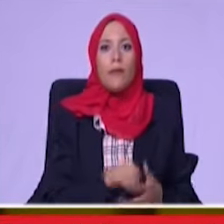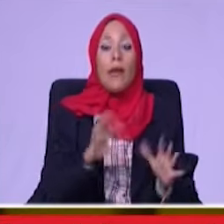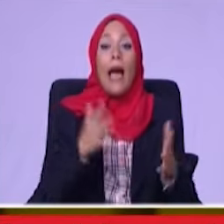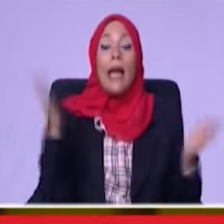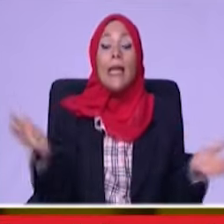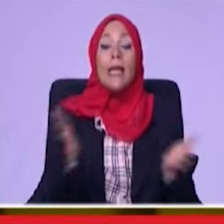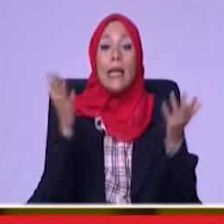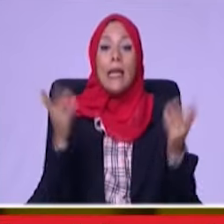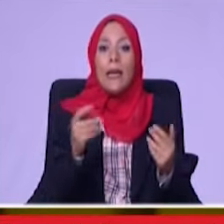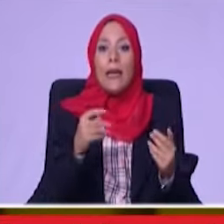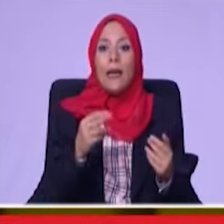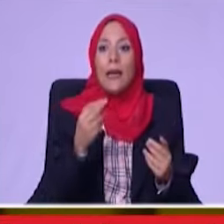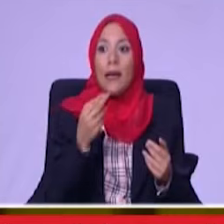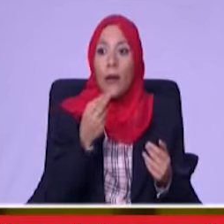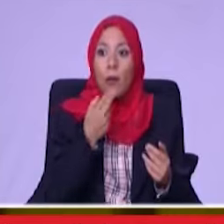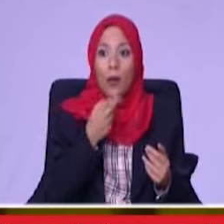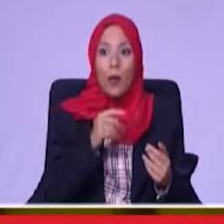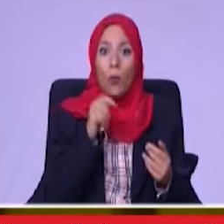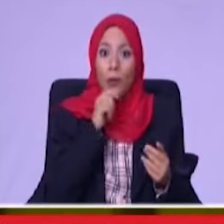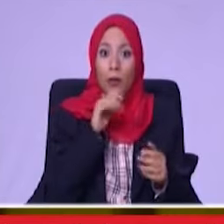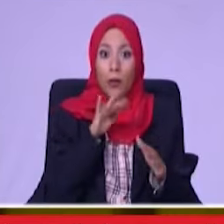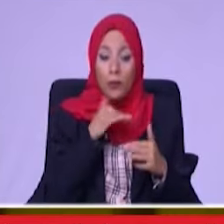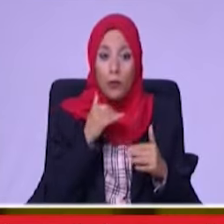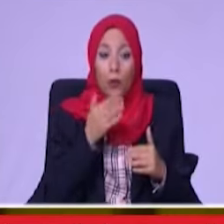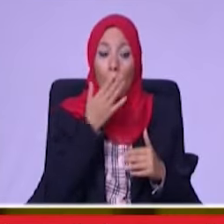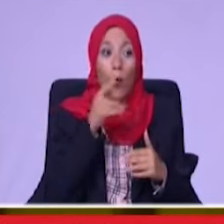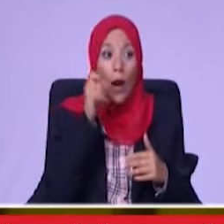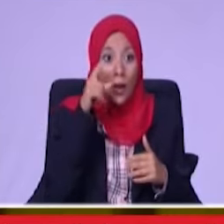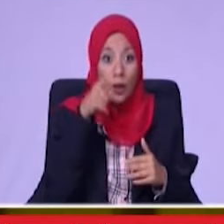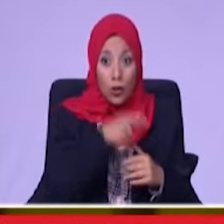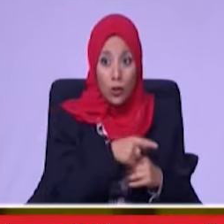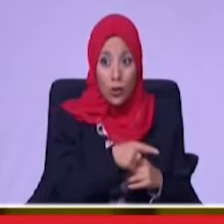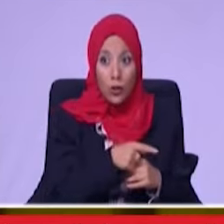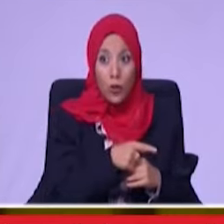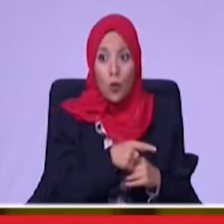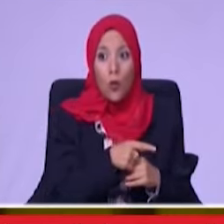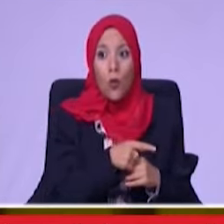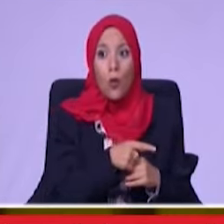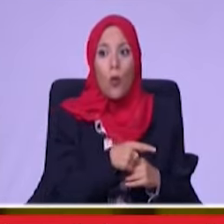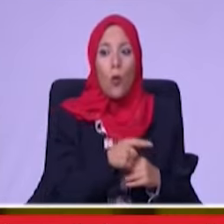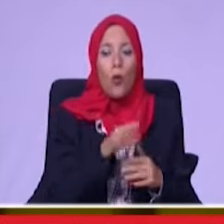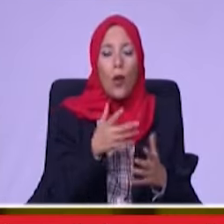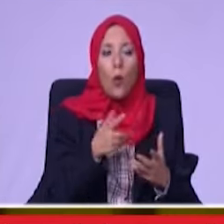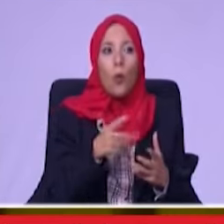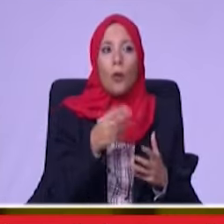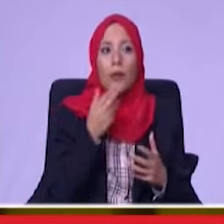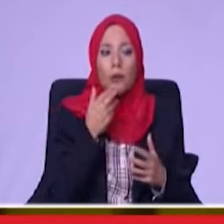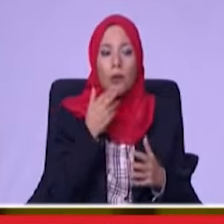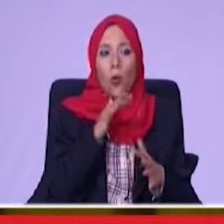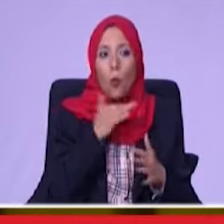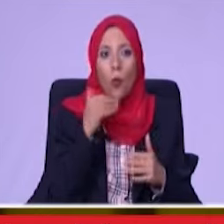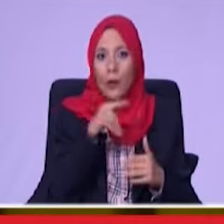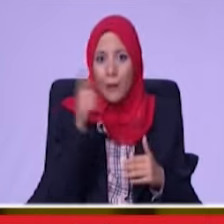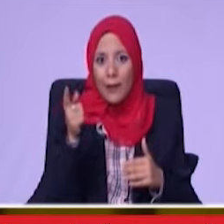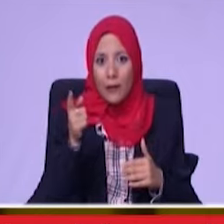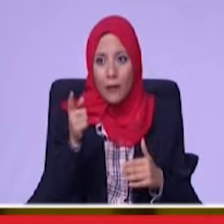أو ابنة تموت وأبوها على قيد الحياة ولا يكون فقط الذي لم يبلغ الحلم؟